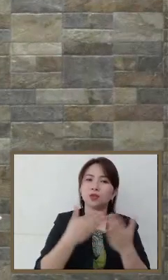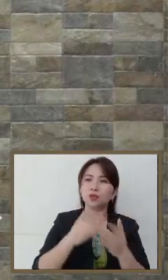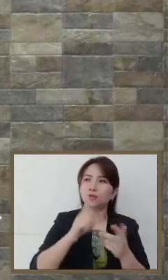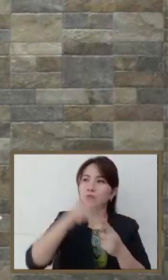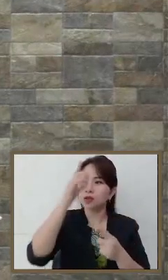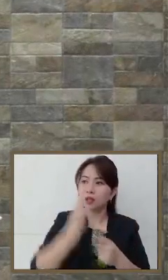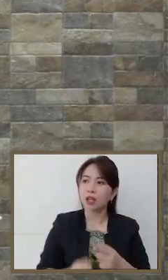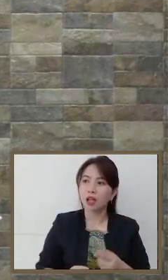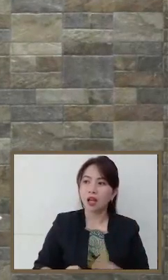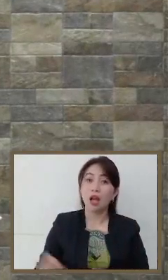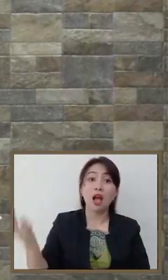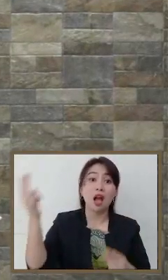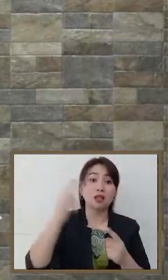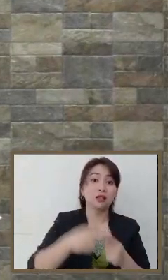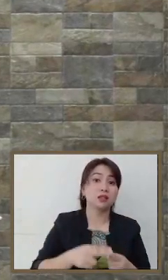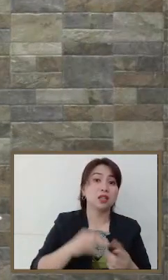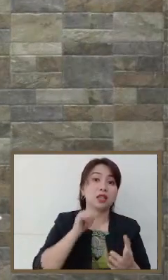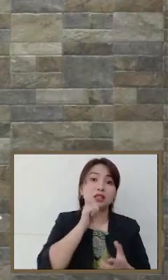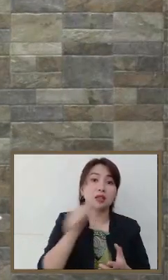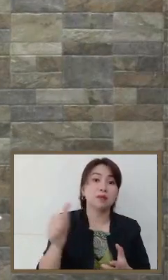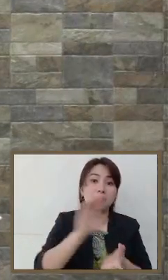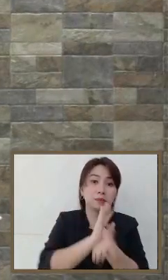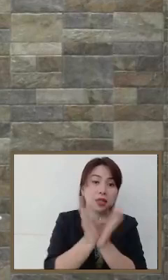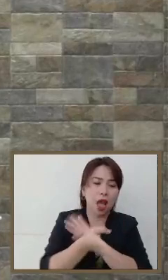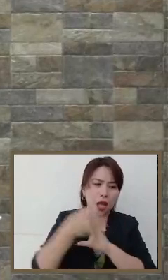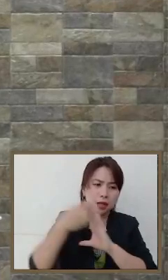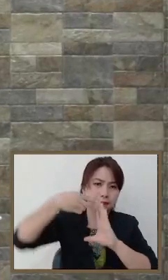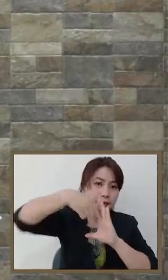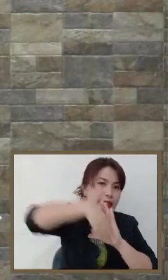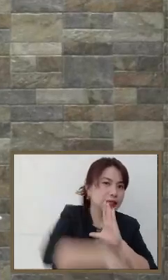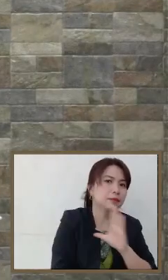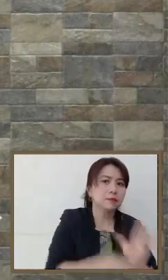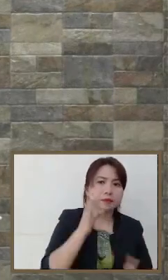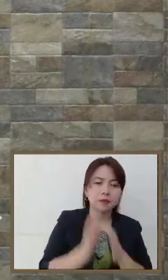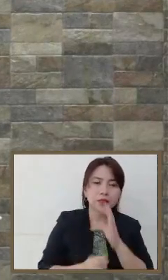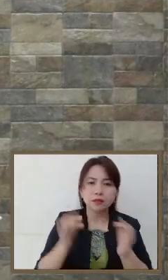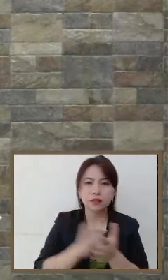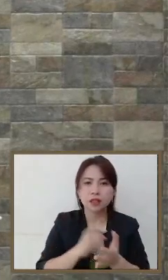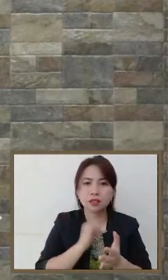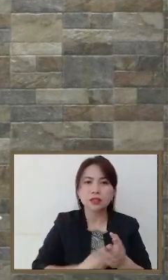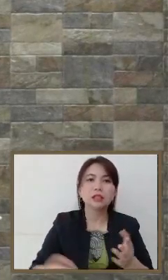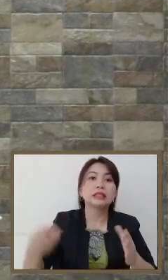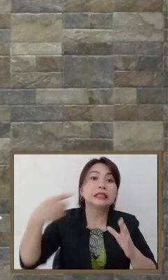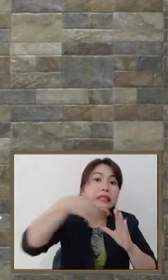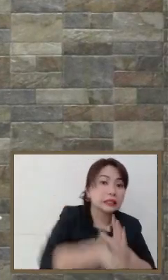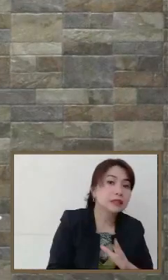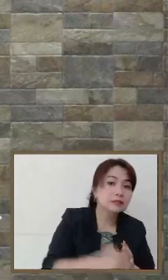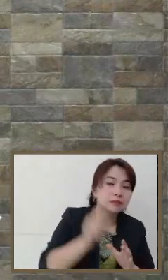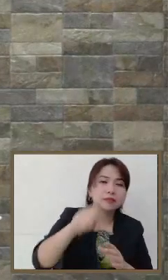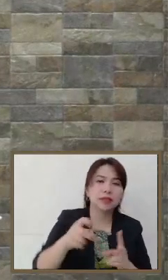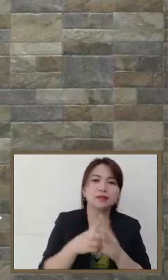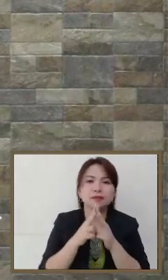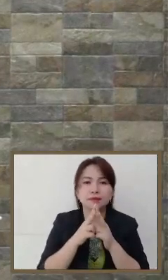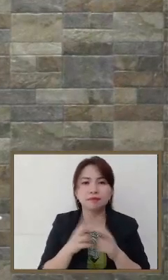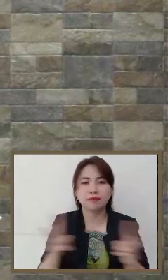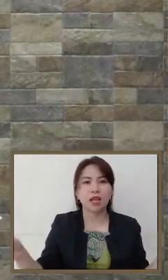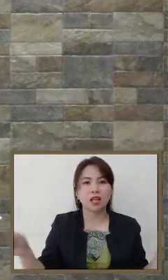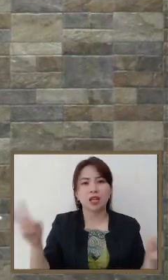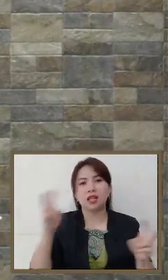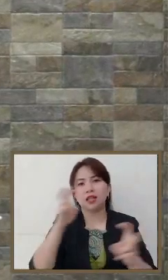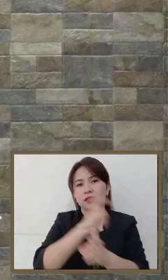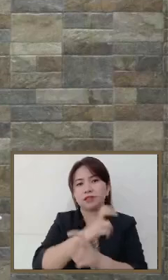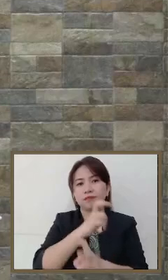hangga't hindi pa lumalalim yan kasi pag lumalalim na ng lumalalim Aba mahirap na langin yan habang